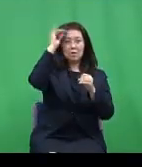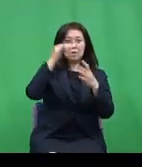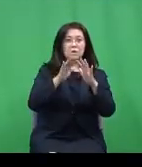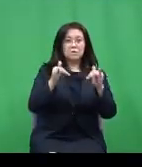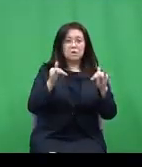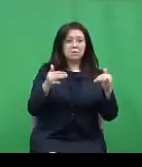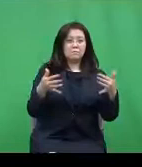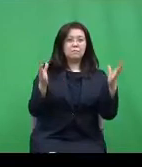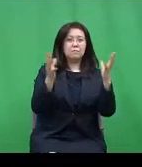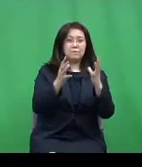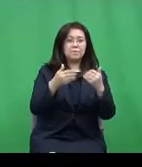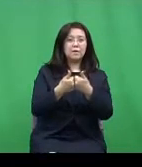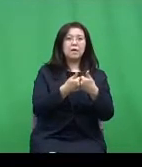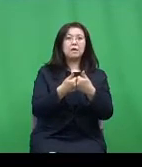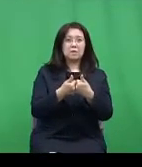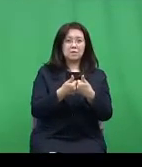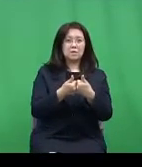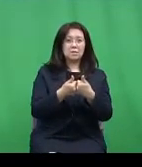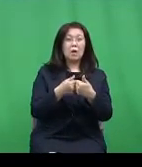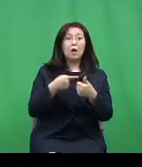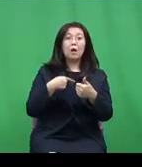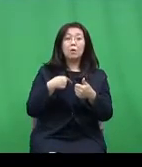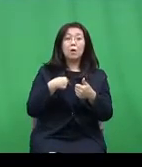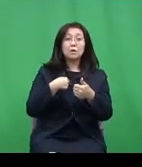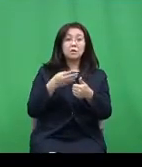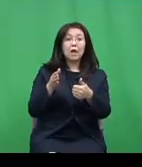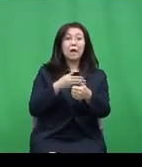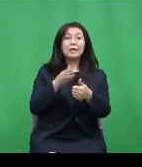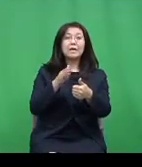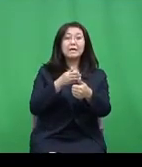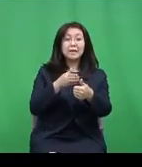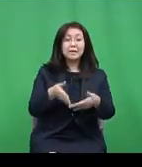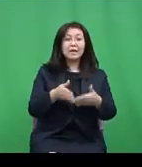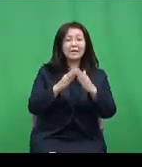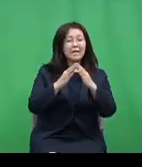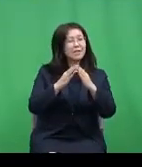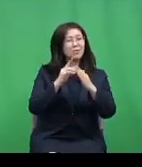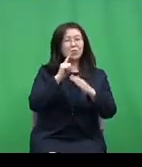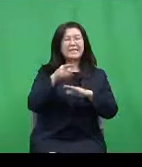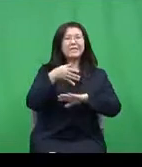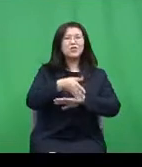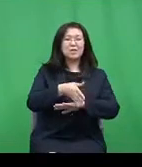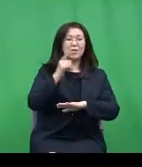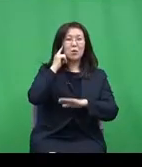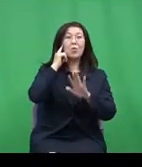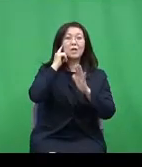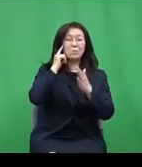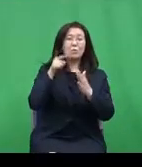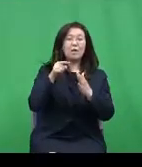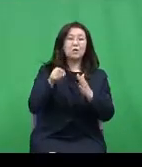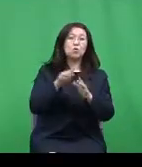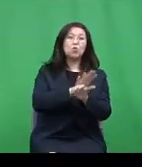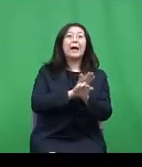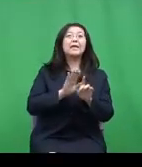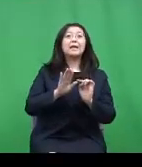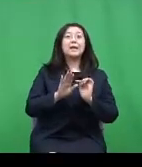有識者会議、まあ、これは私が働きかけたから作ったとまでは言うと言い過ぎですけ